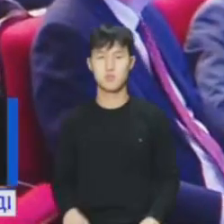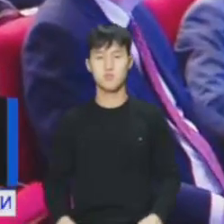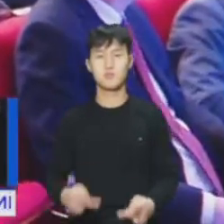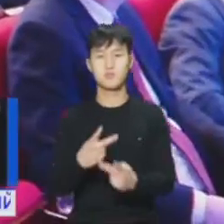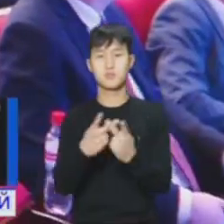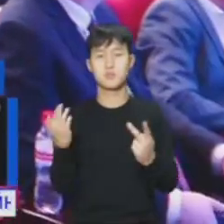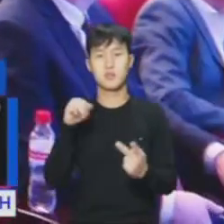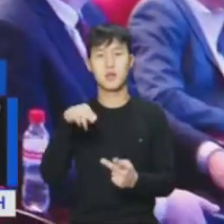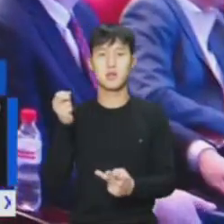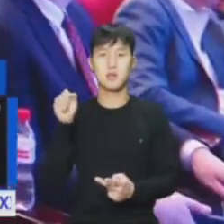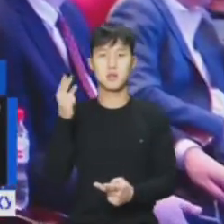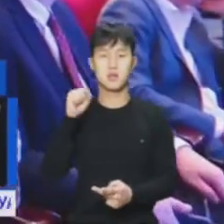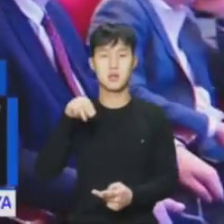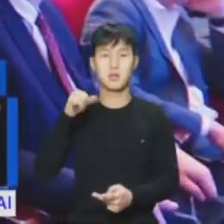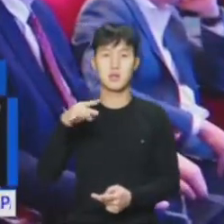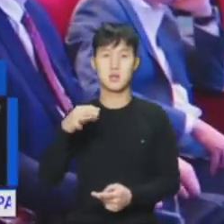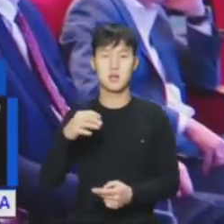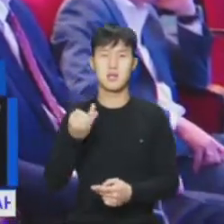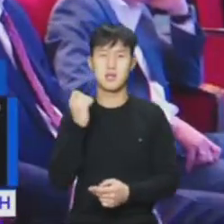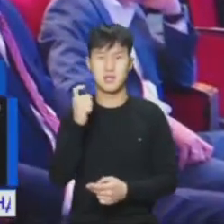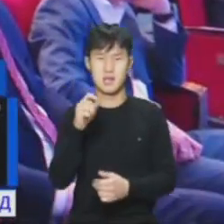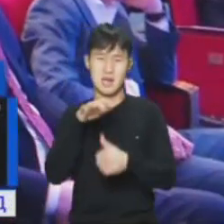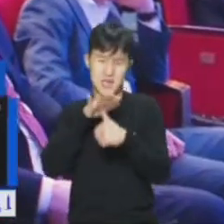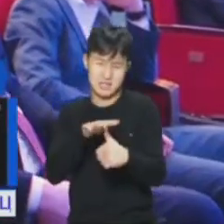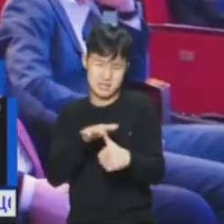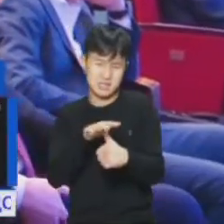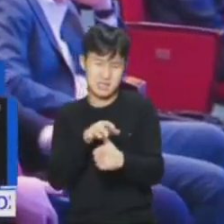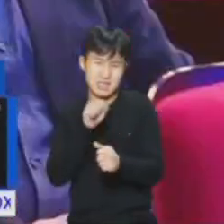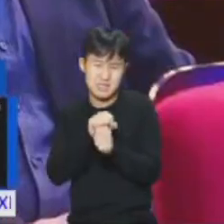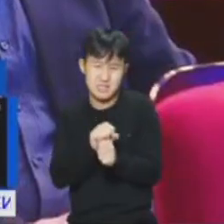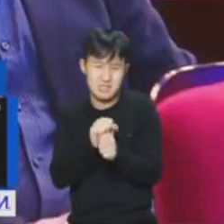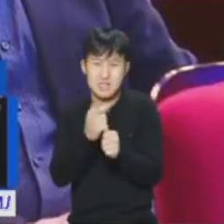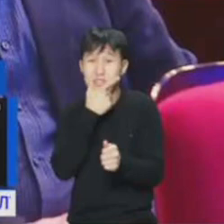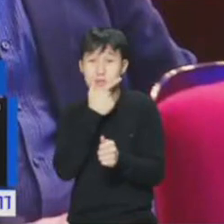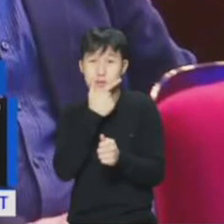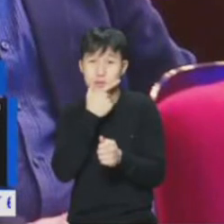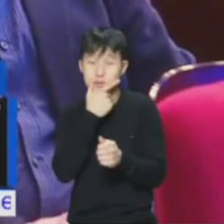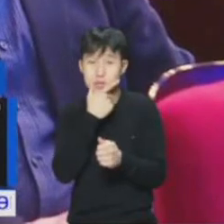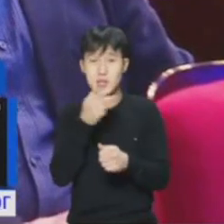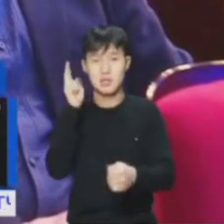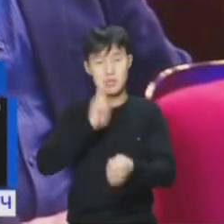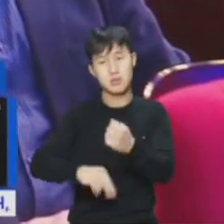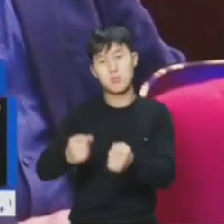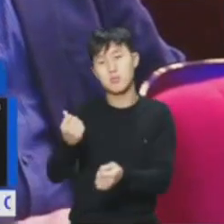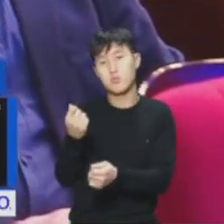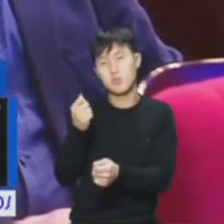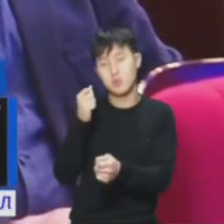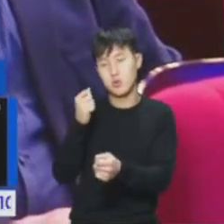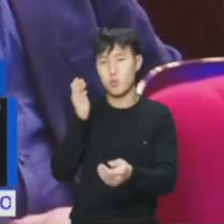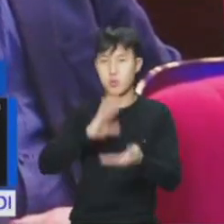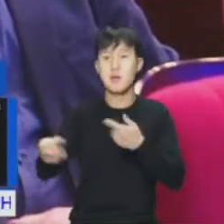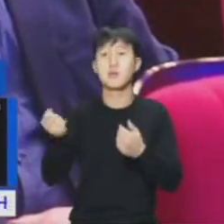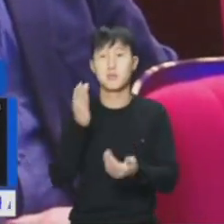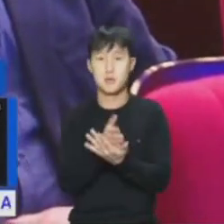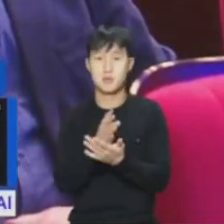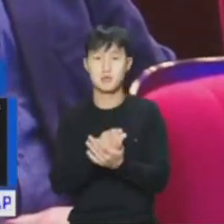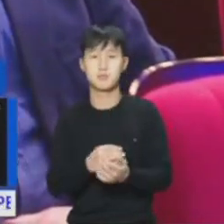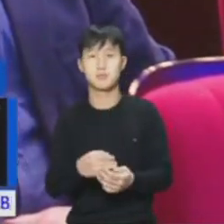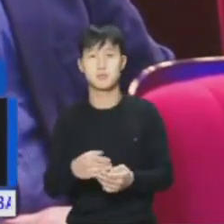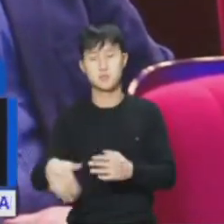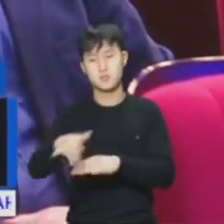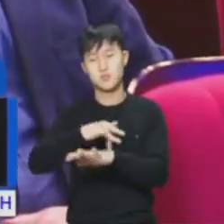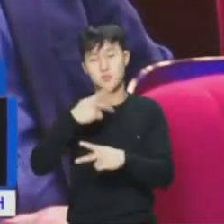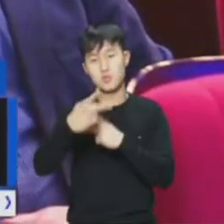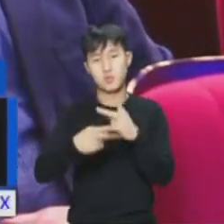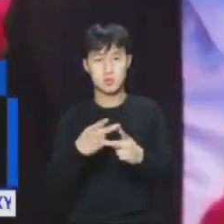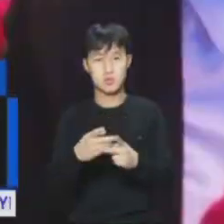Үндэсний дата төвдэрх серверүүд оргил ачааллын үр ачаалал дийлэхгүй эрсдэл үүсгэж энэ хэрээр татвар төлөгчдийн мөнгөөр сервер авдаг гэжээ. За тэгвэл одоо төрийн үйлэн